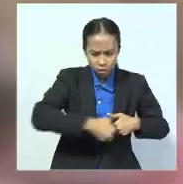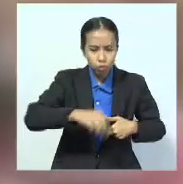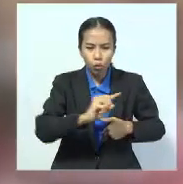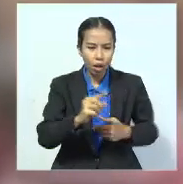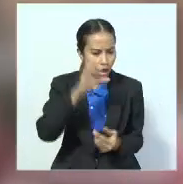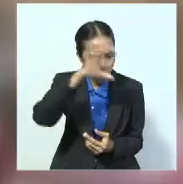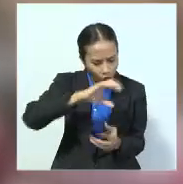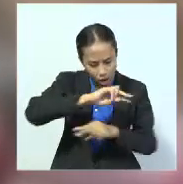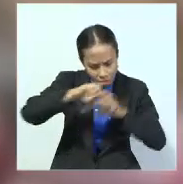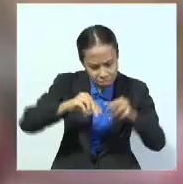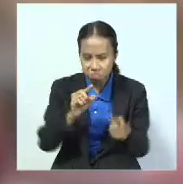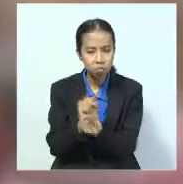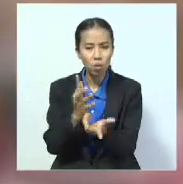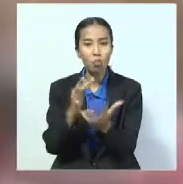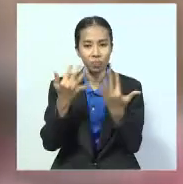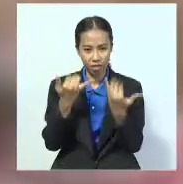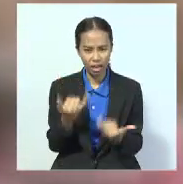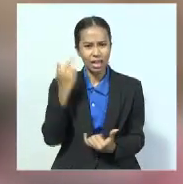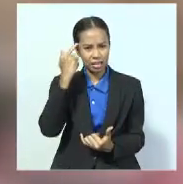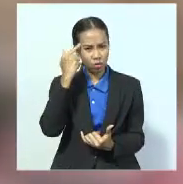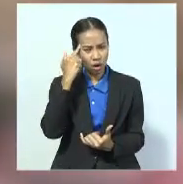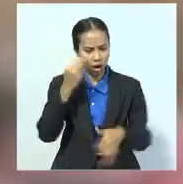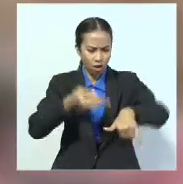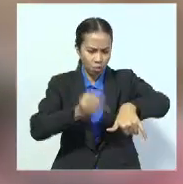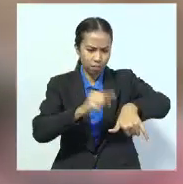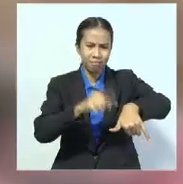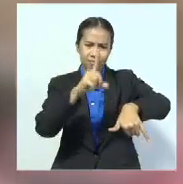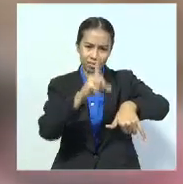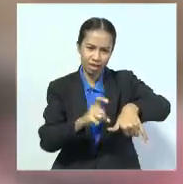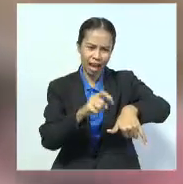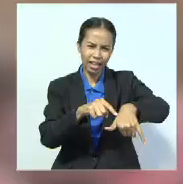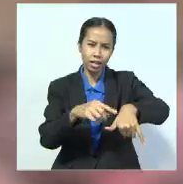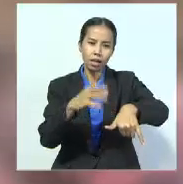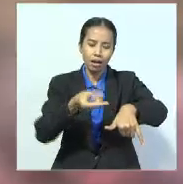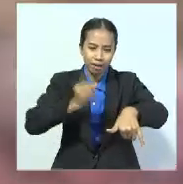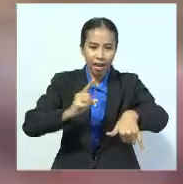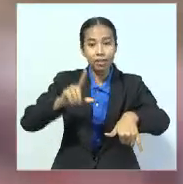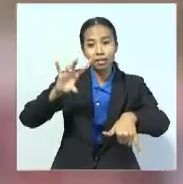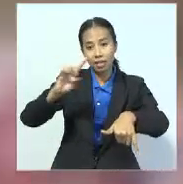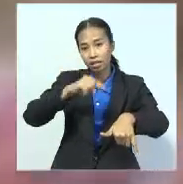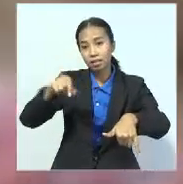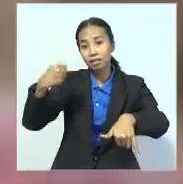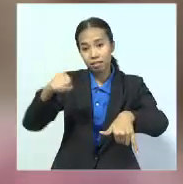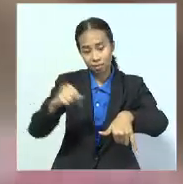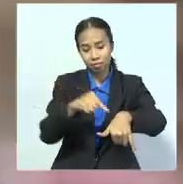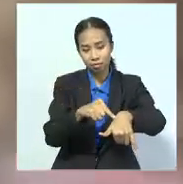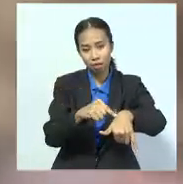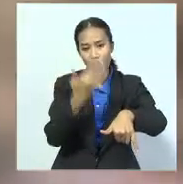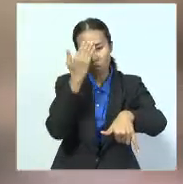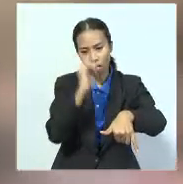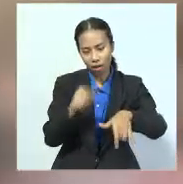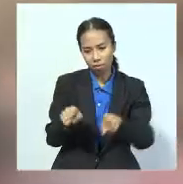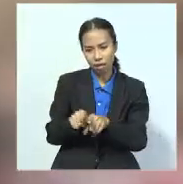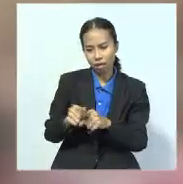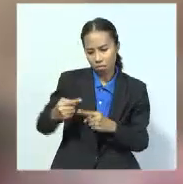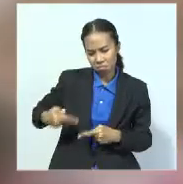จ้าหน้าที่สันนิษฐานว่าถูกยิงมาแล้วประมาณ 7-10 วันแต่ว่ายังไม่ตายทันทีเนื่องจากบริเวณแผลที่สะโพกมีรอย